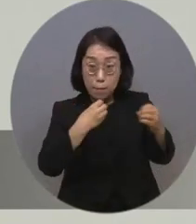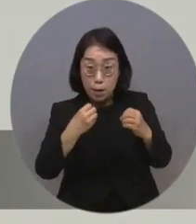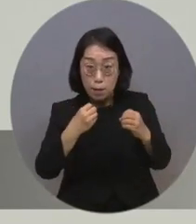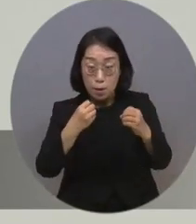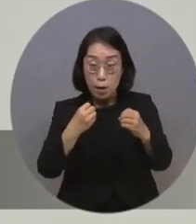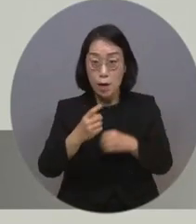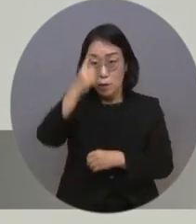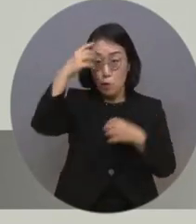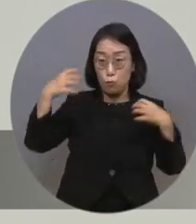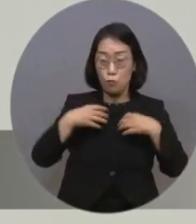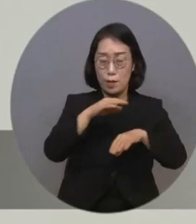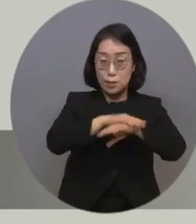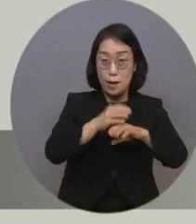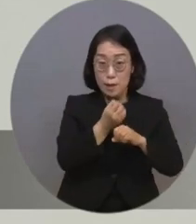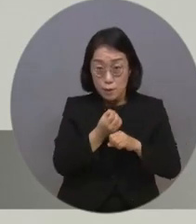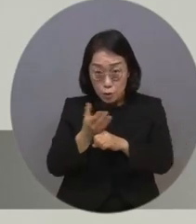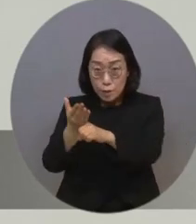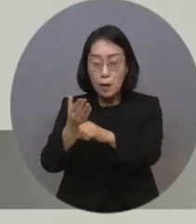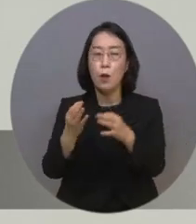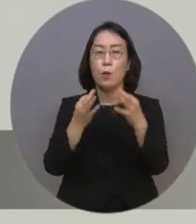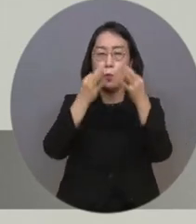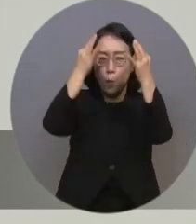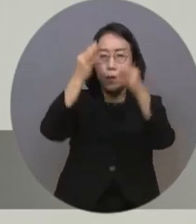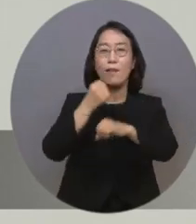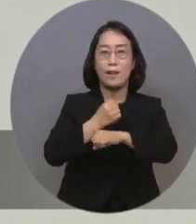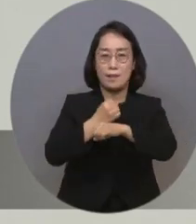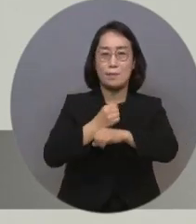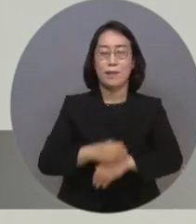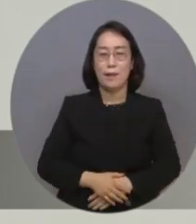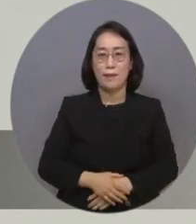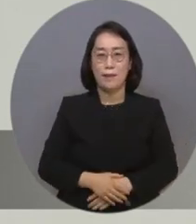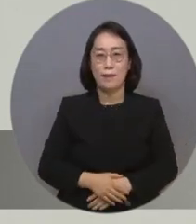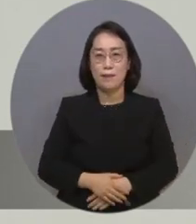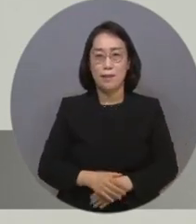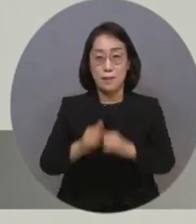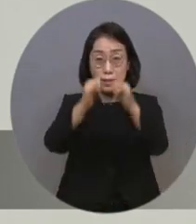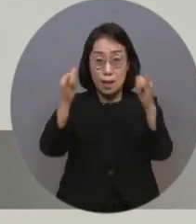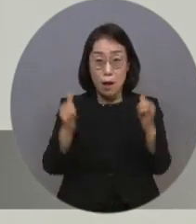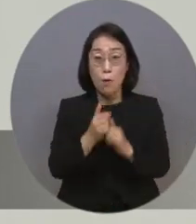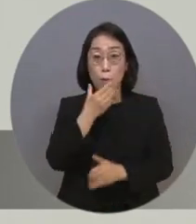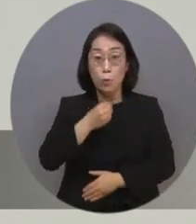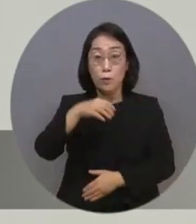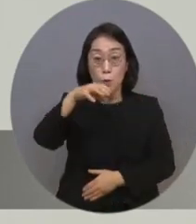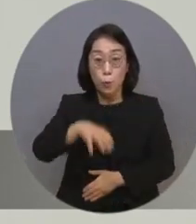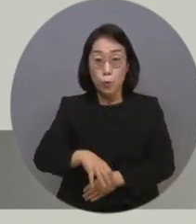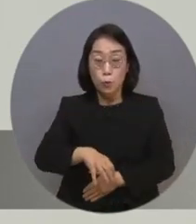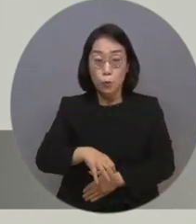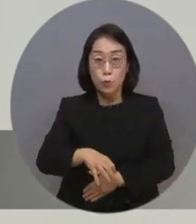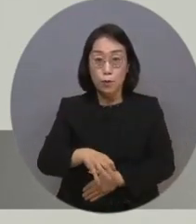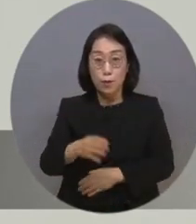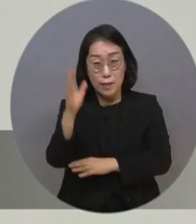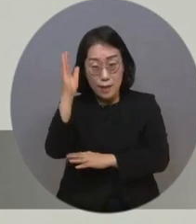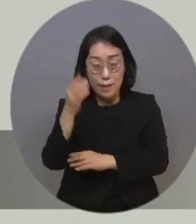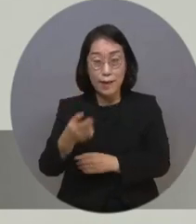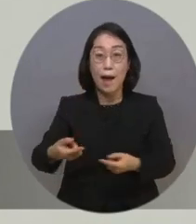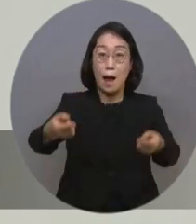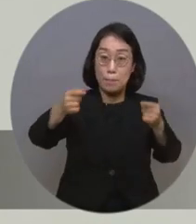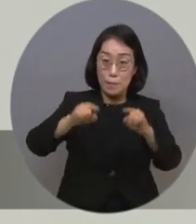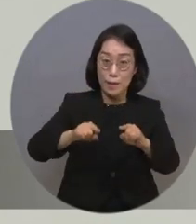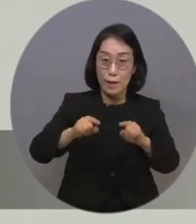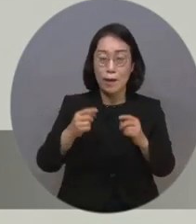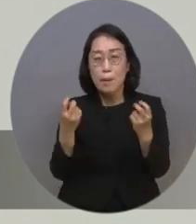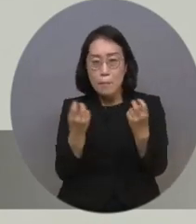정부에 전달되도록 최선을 다하겠습니다. 사회복지 현장의 소리에 함께